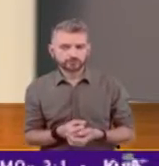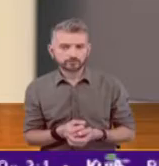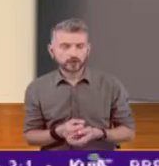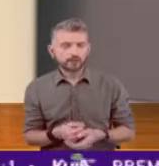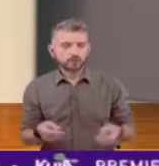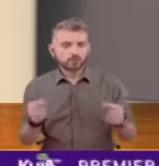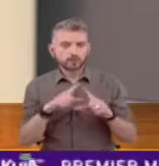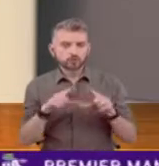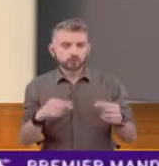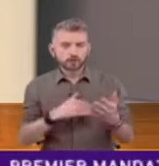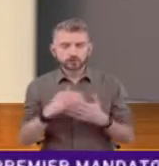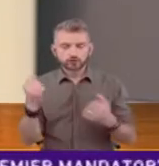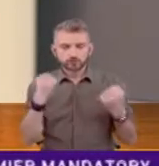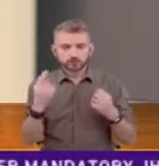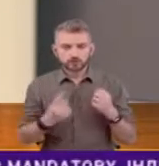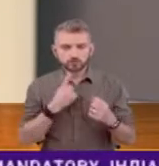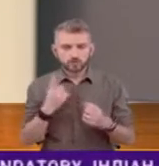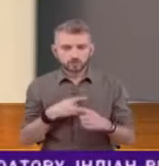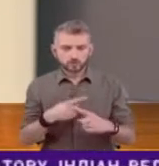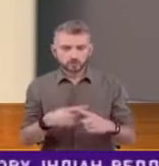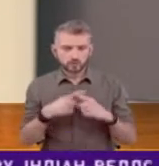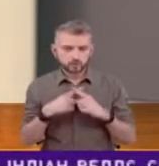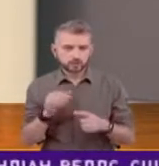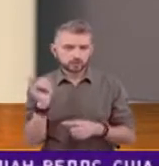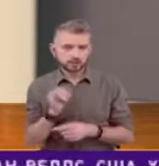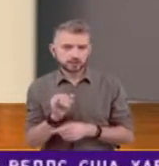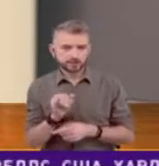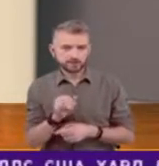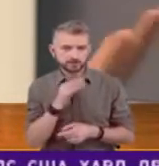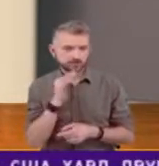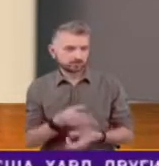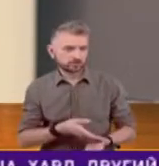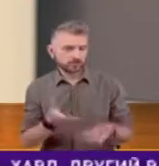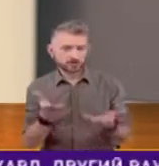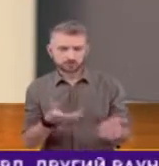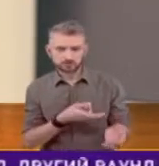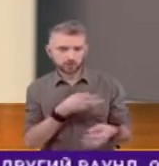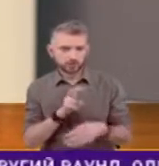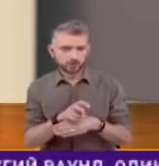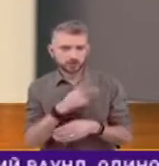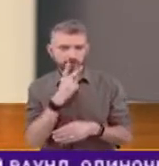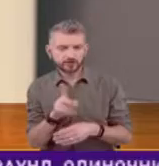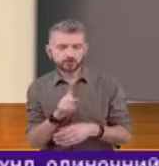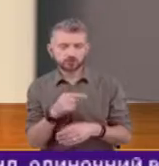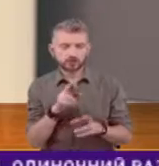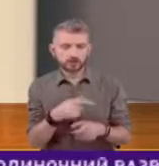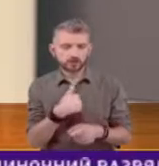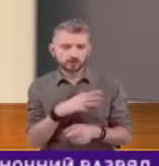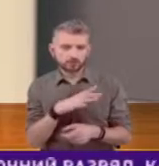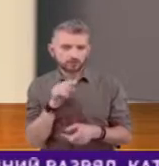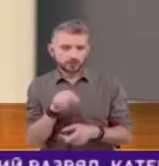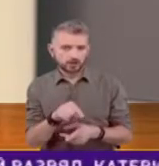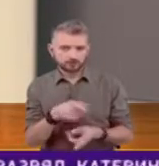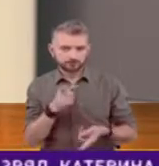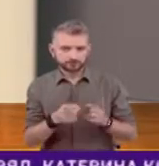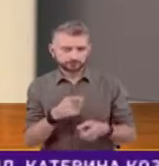відповідно, школи вищої спортивної пішли на зустріч і сказали, будь ласка, приходьте, дивіться, якщо я був безпосередньо там,